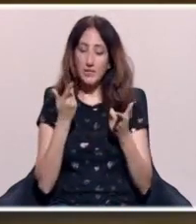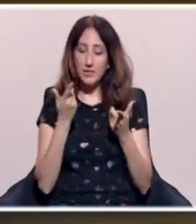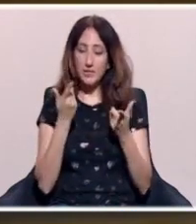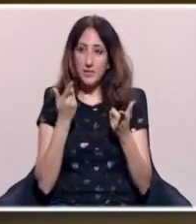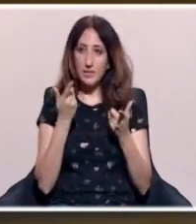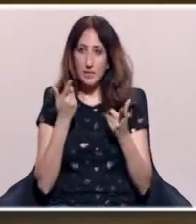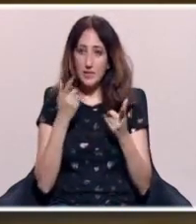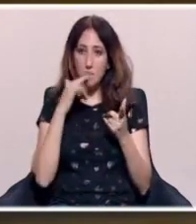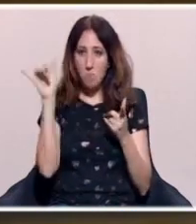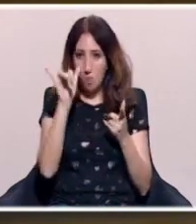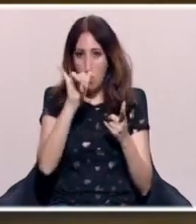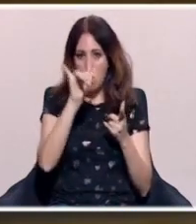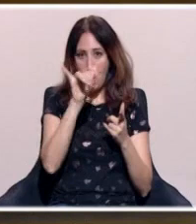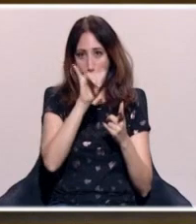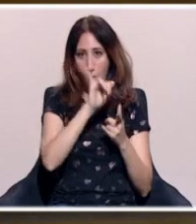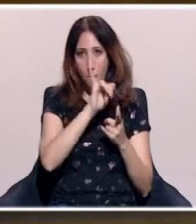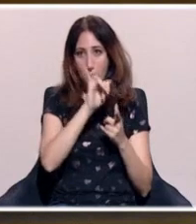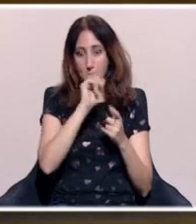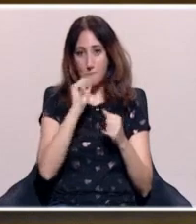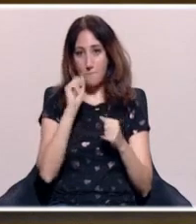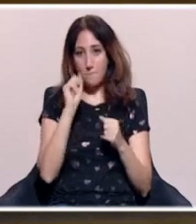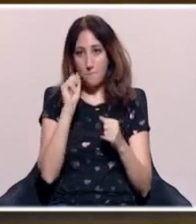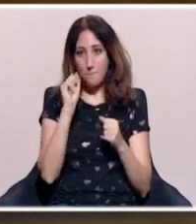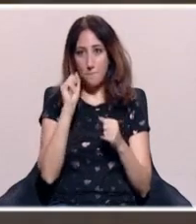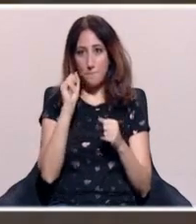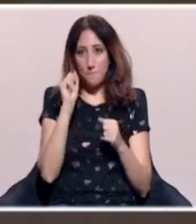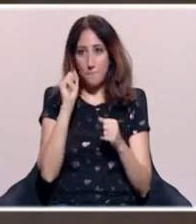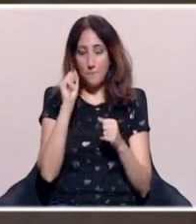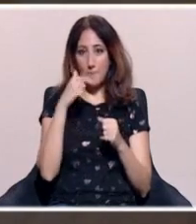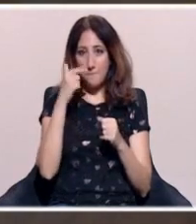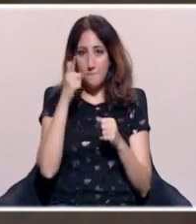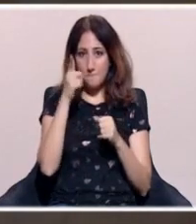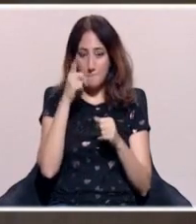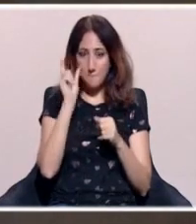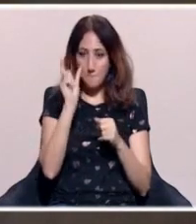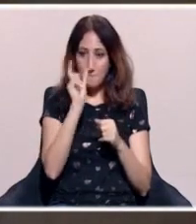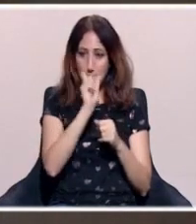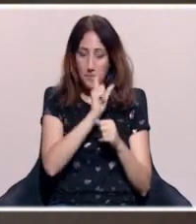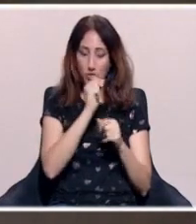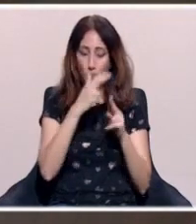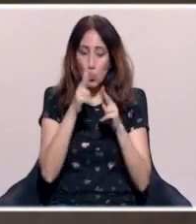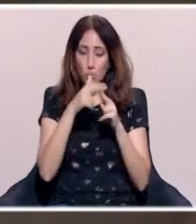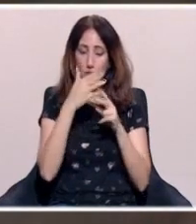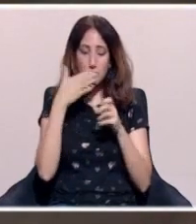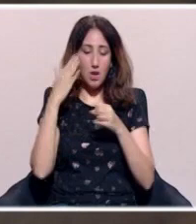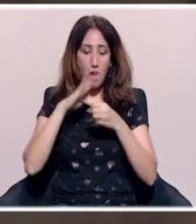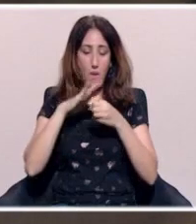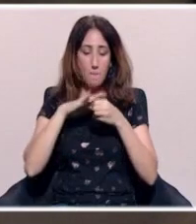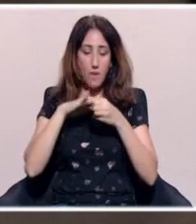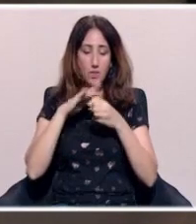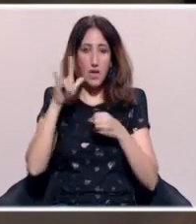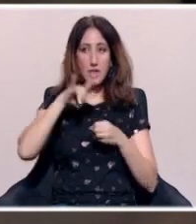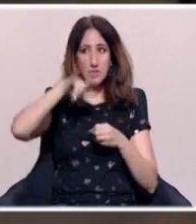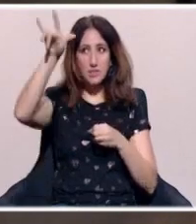هي كلها مهمه الحقيقه، بس هي كلها في مهمه، حاجات منهم هي كلها مهمه، بس المشهد اللي هو اللي انا منعته من